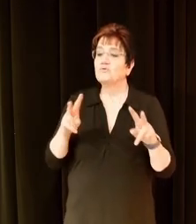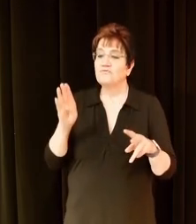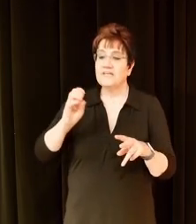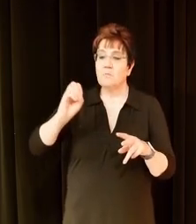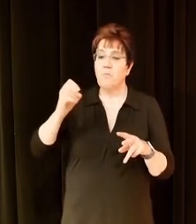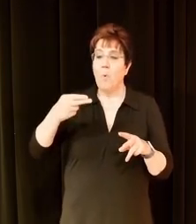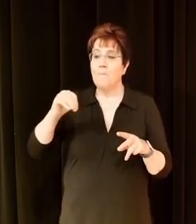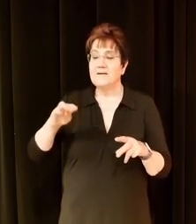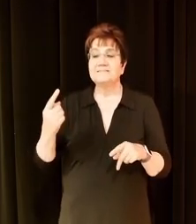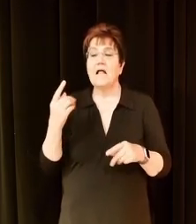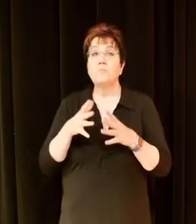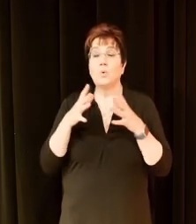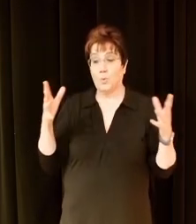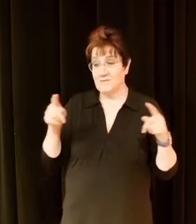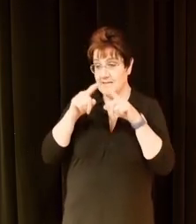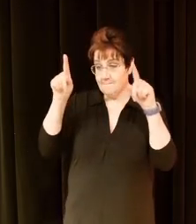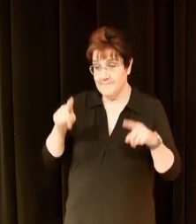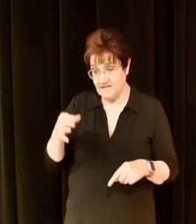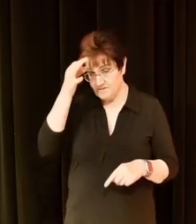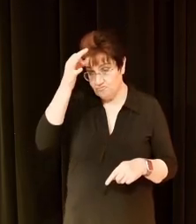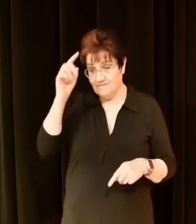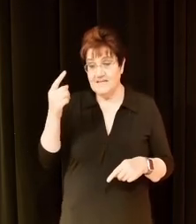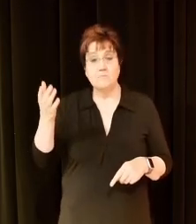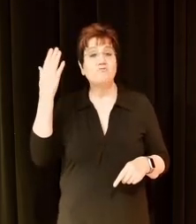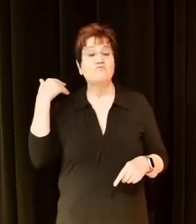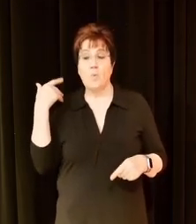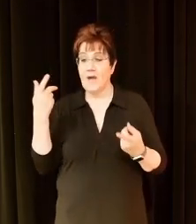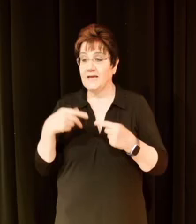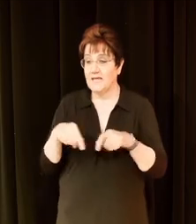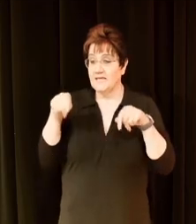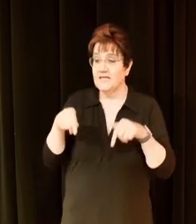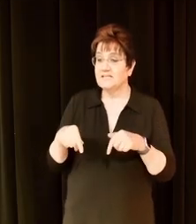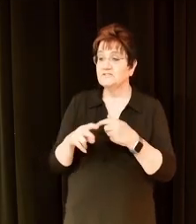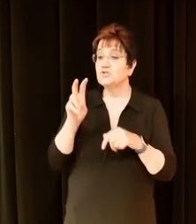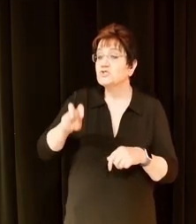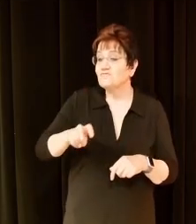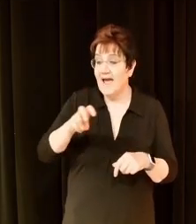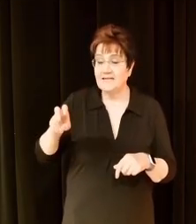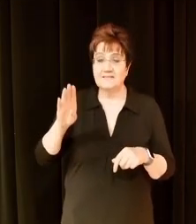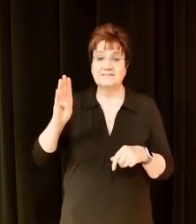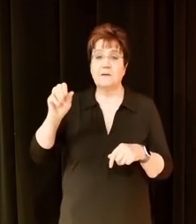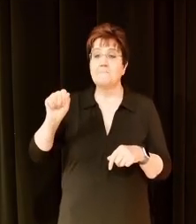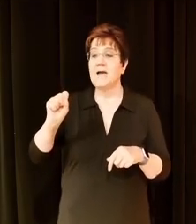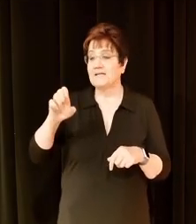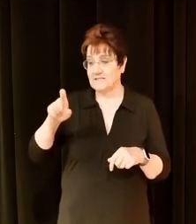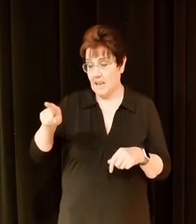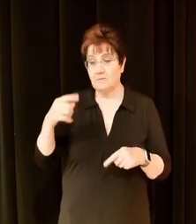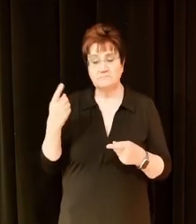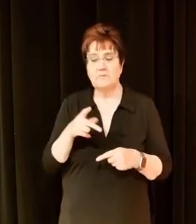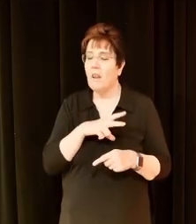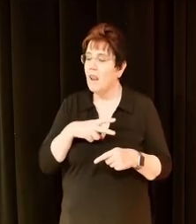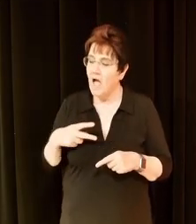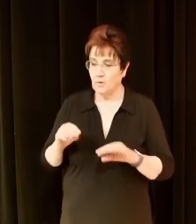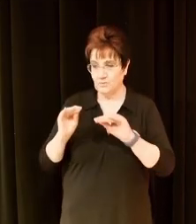Bildwissenschaftler, hat lange in der Schweiz, in Basel gelehrt und er hat eine Arbeit geschrieben, die ich sehr eindrucksvoll finde, wie Bilder Sinn